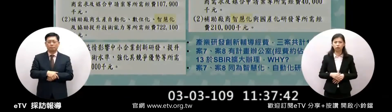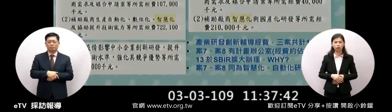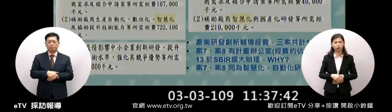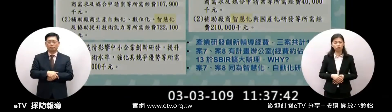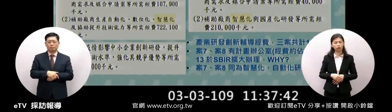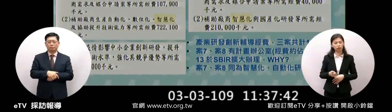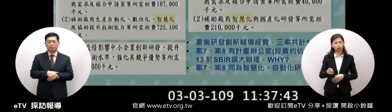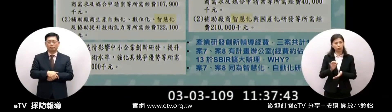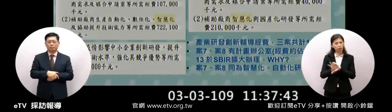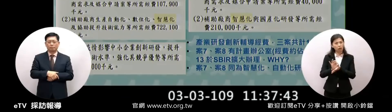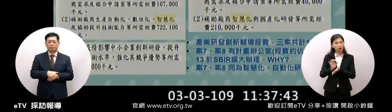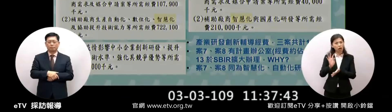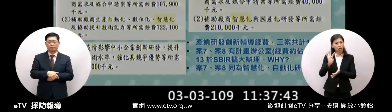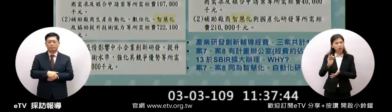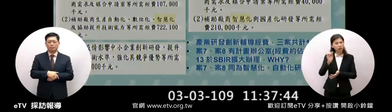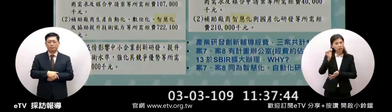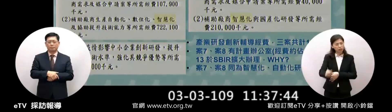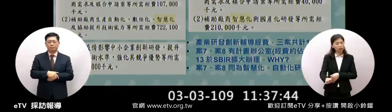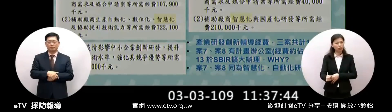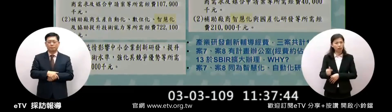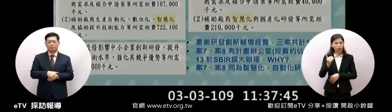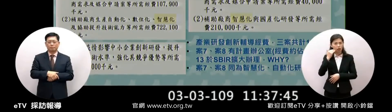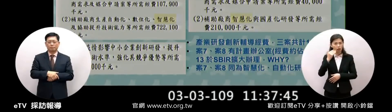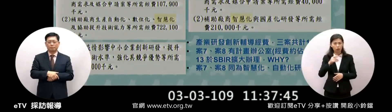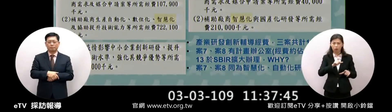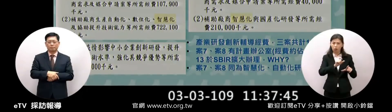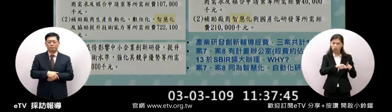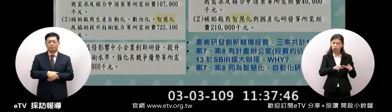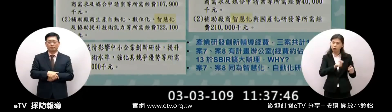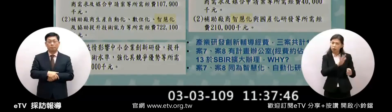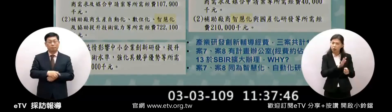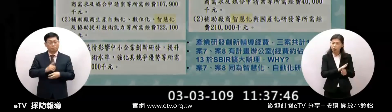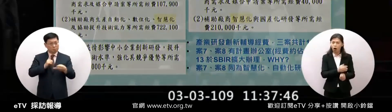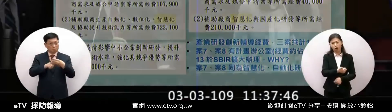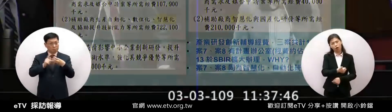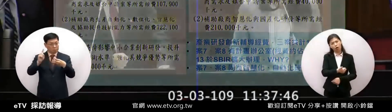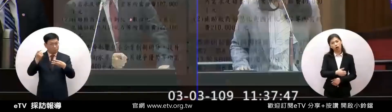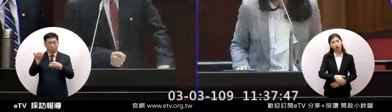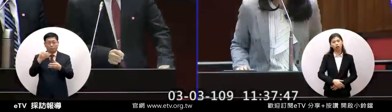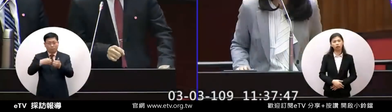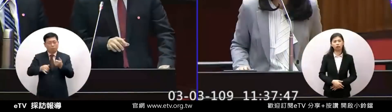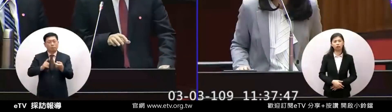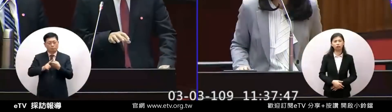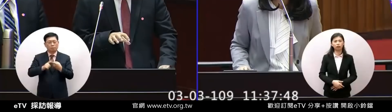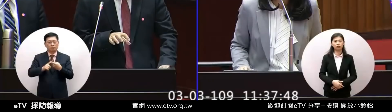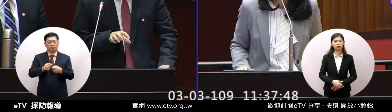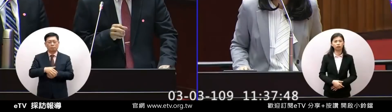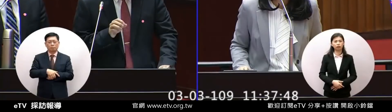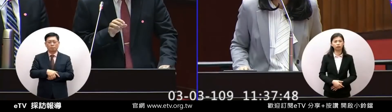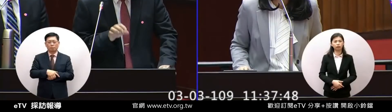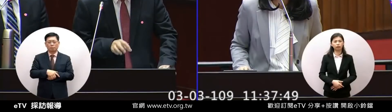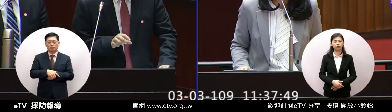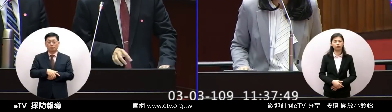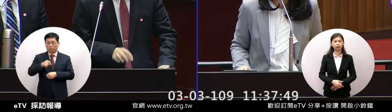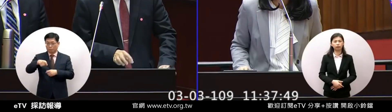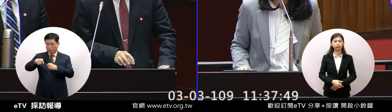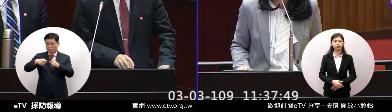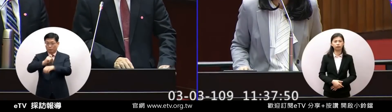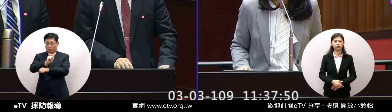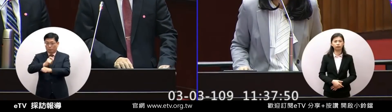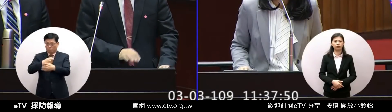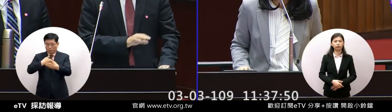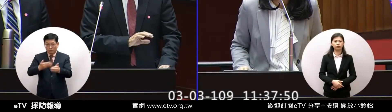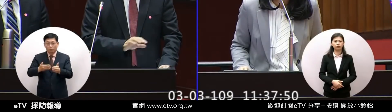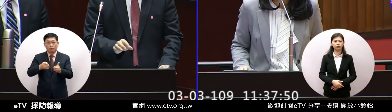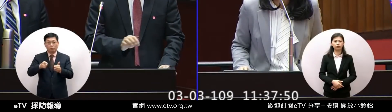也是几亿的钱，我如果这几亿能够投到产业界，感觉会更好。 最主要委员说的对，最主要就是那个计划办公